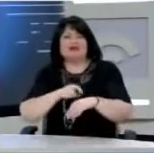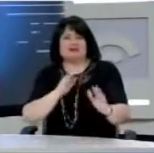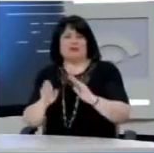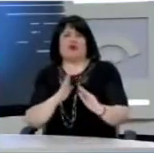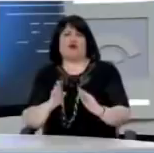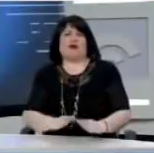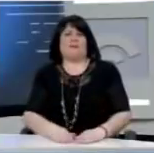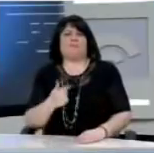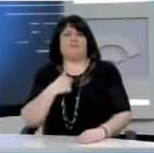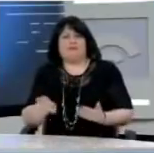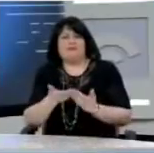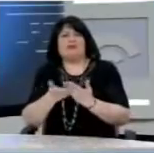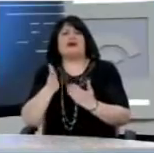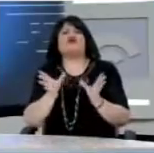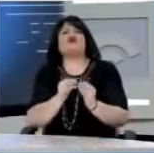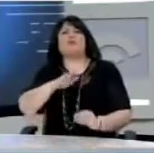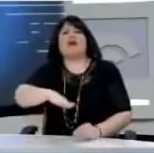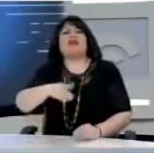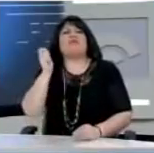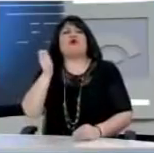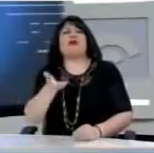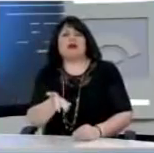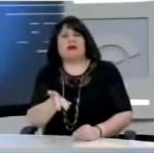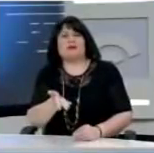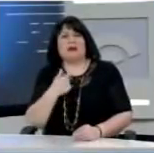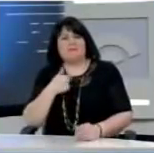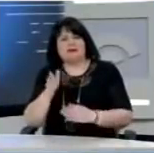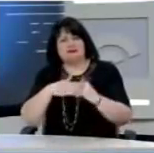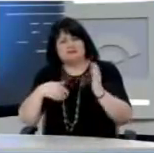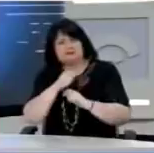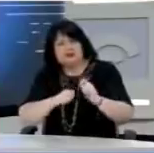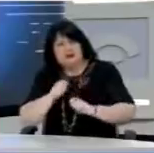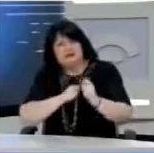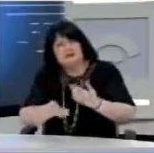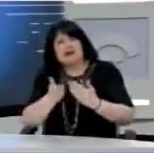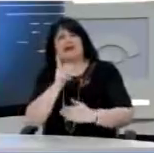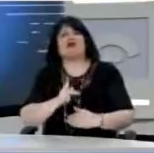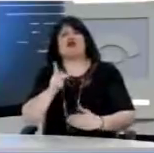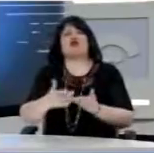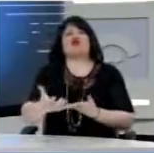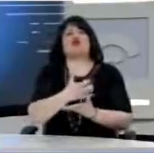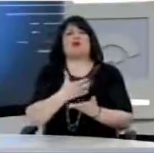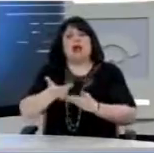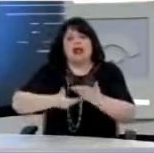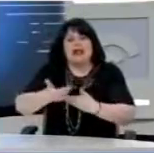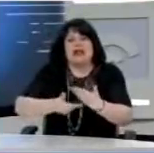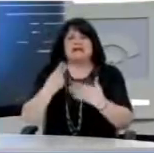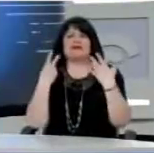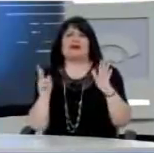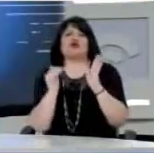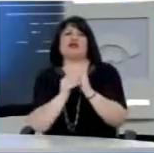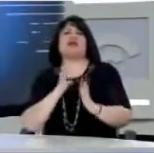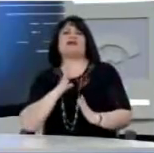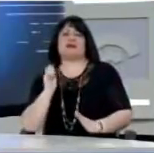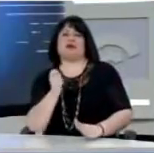Εμείς στηρίξαμε τις πολιτικές για το παιδί. Εμείς στηρίξαμε και φτιάξαμε το κοινωνικό εισόδημα αλληλεγγύης για πάνω από 700.000